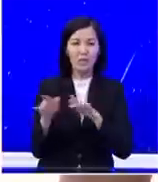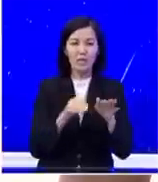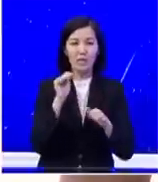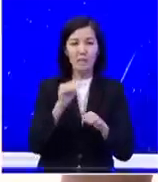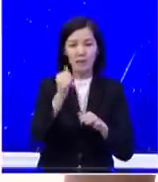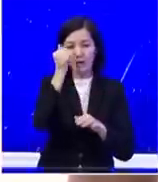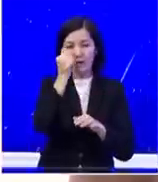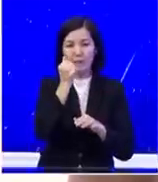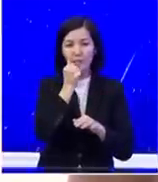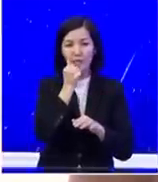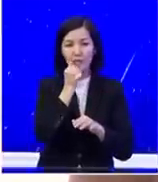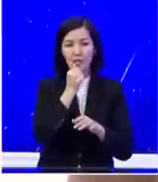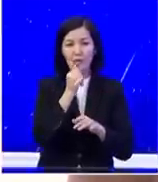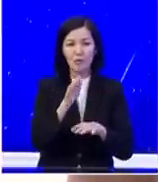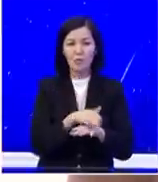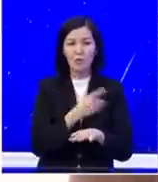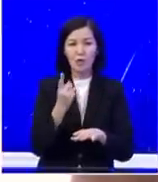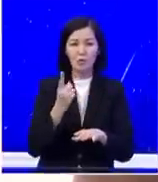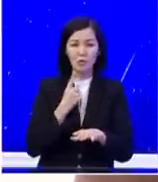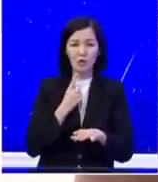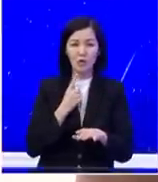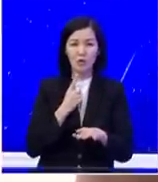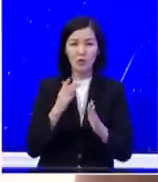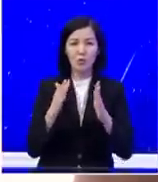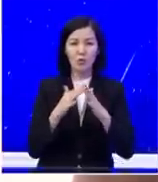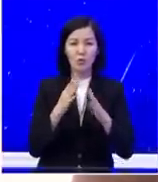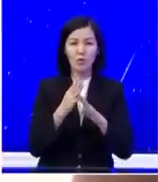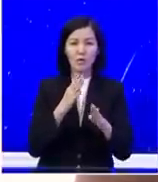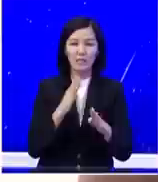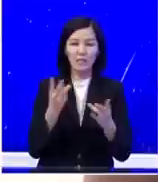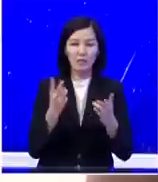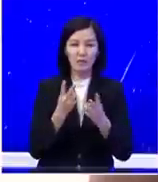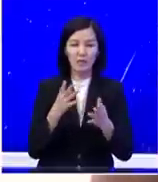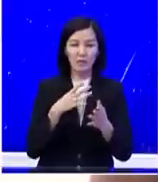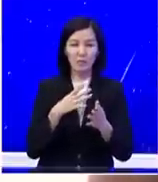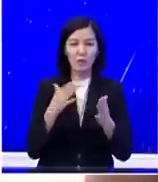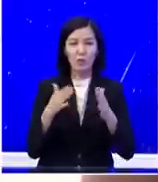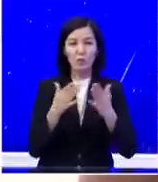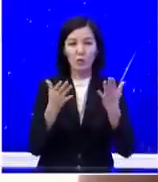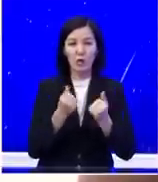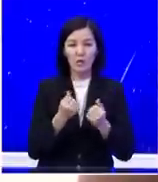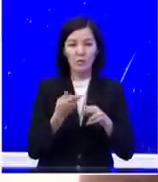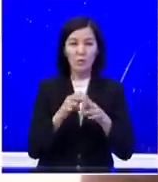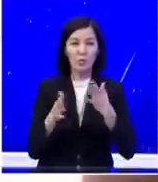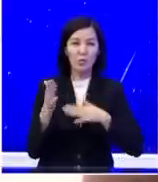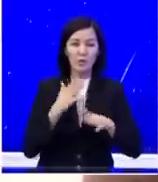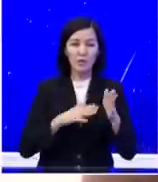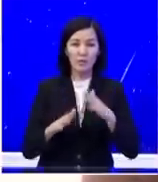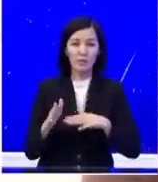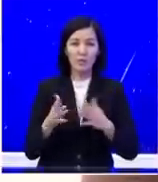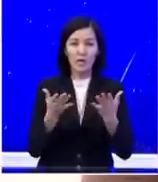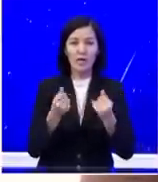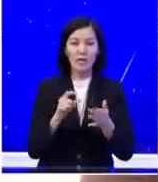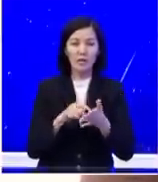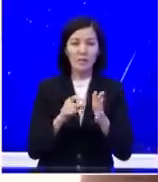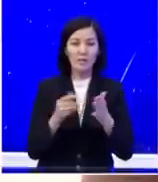бір рахмет. Мына көптен бері осындай үйге неге мұқтаж едік. Міне бүгін баспаналы болып алған пәтеріміз